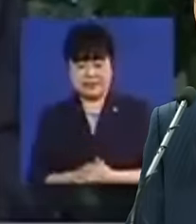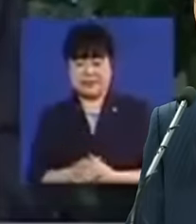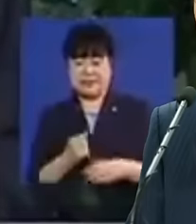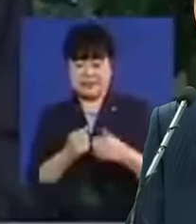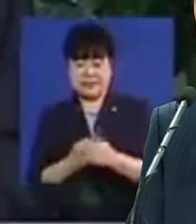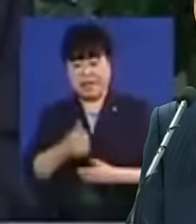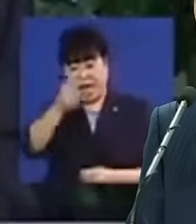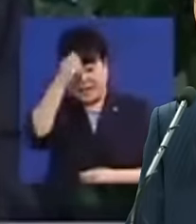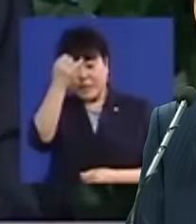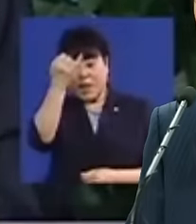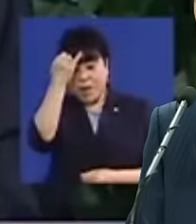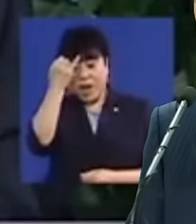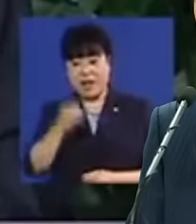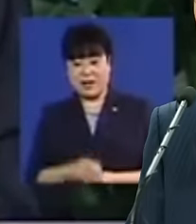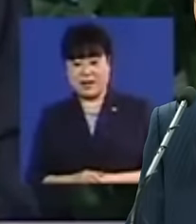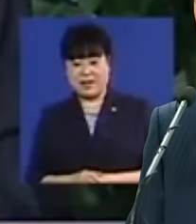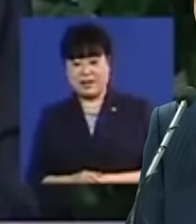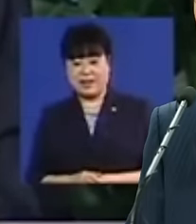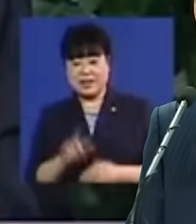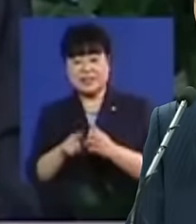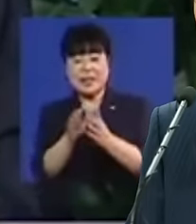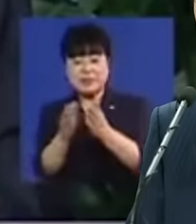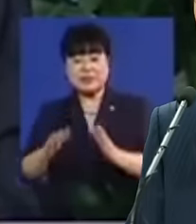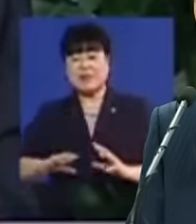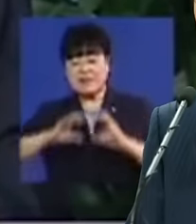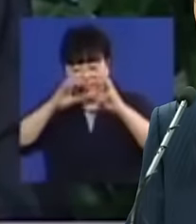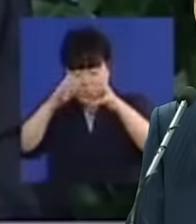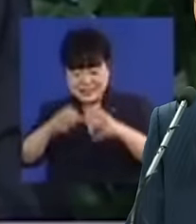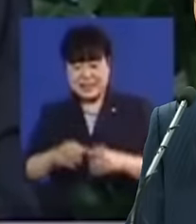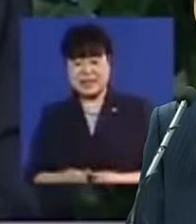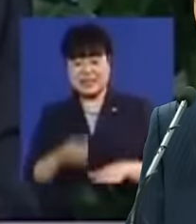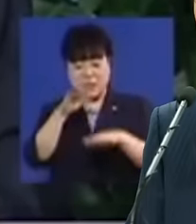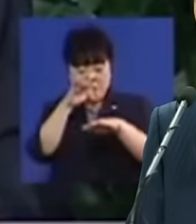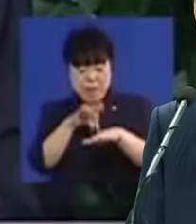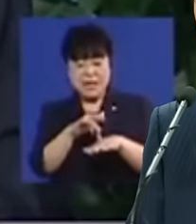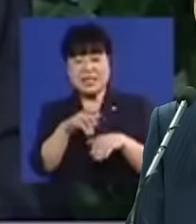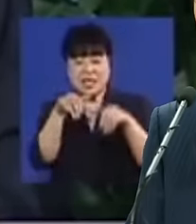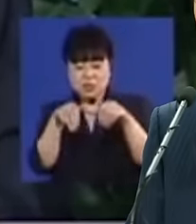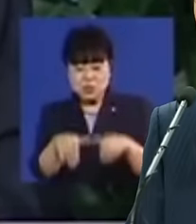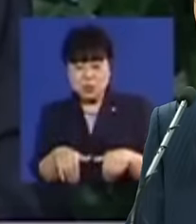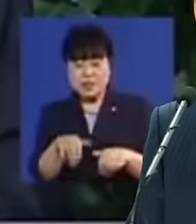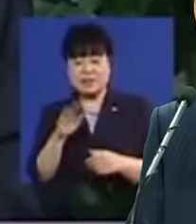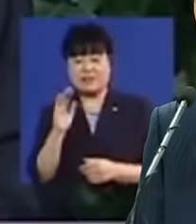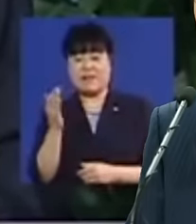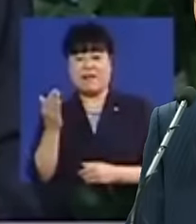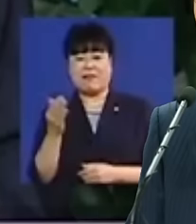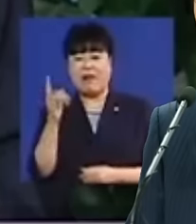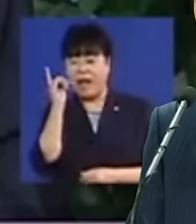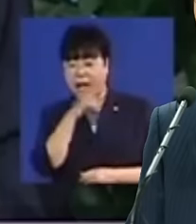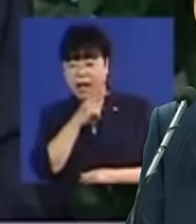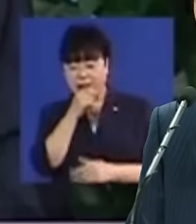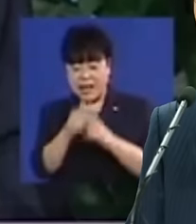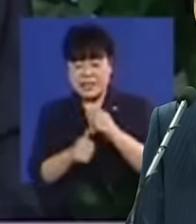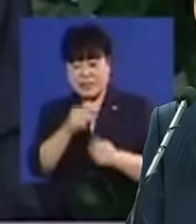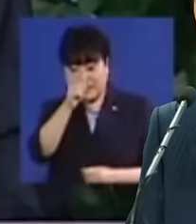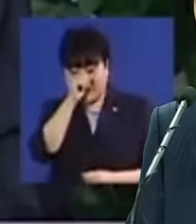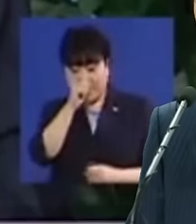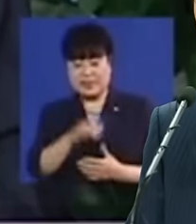그래서 아담과 하와는 그때로부터 이 세상에서 마귀의 악과 하나님의